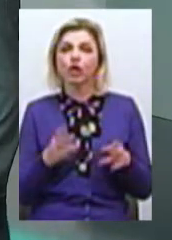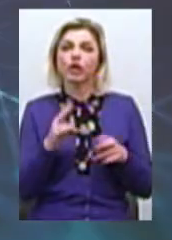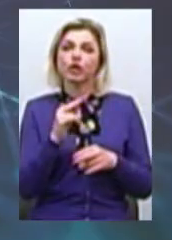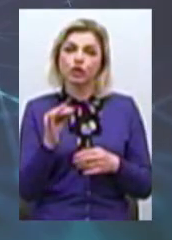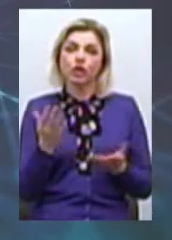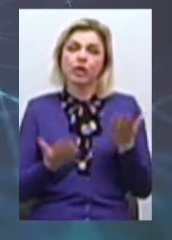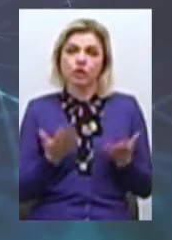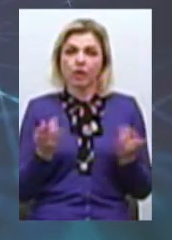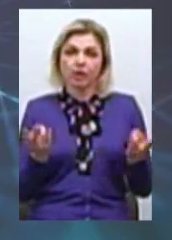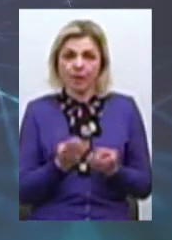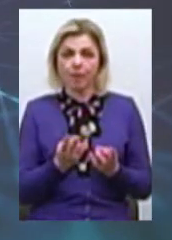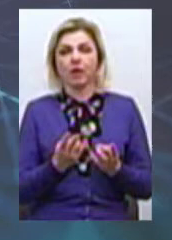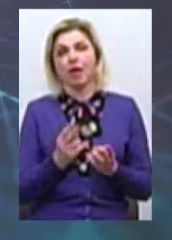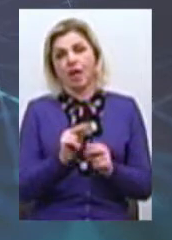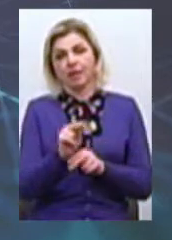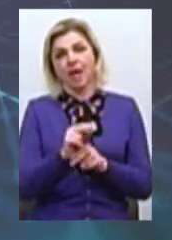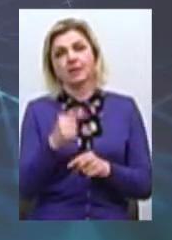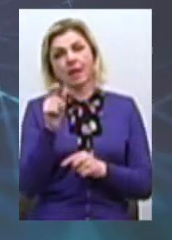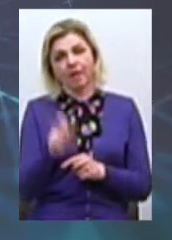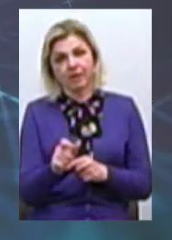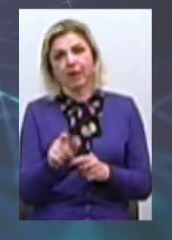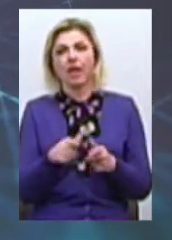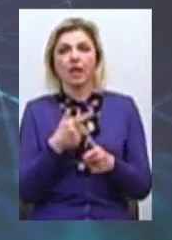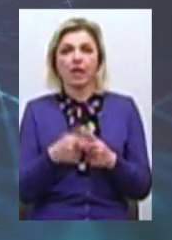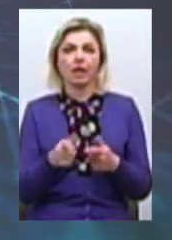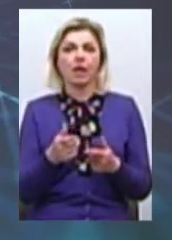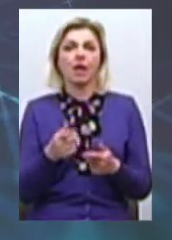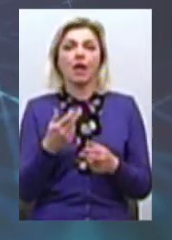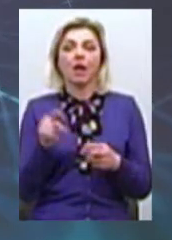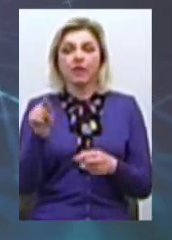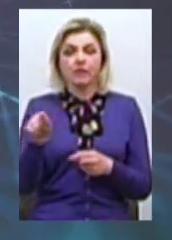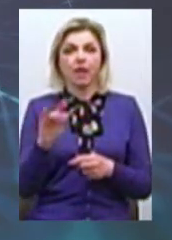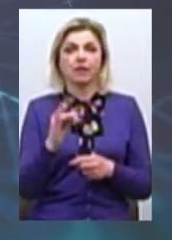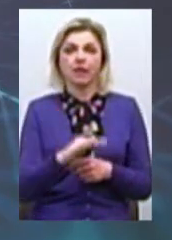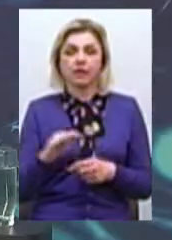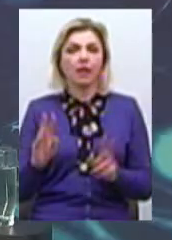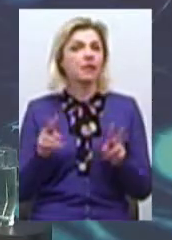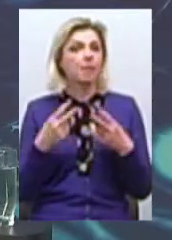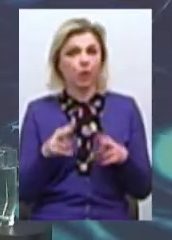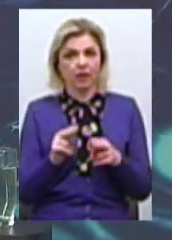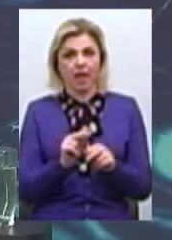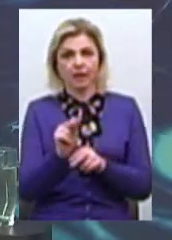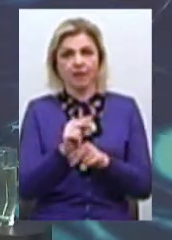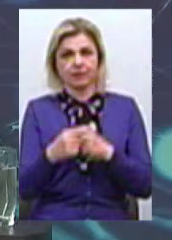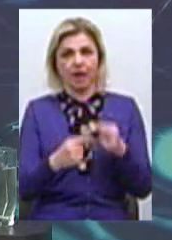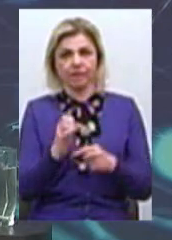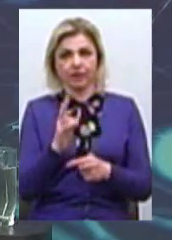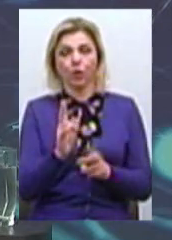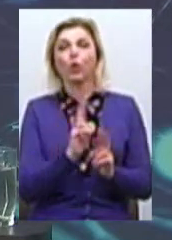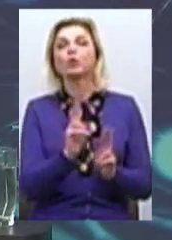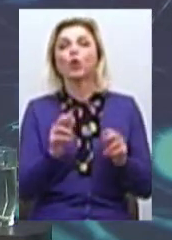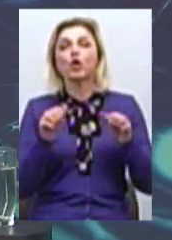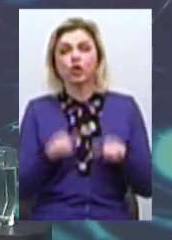цій дитині наставник або наставниця, чи, наприклад, цій дитині не потрібен наставник? Хто це вирішує питання? Ну,